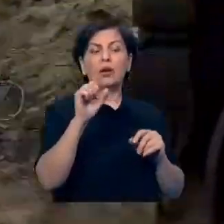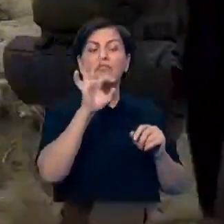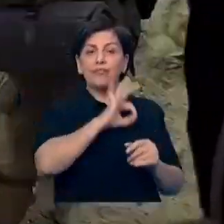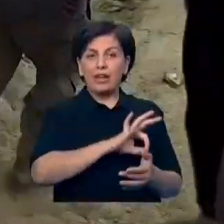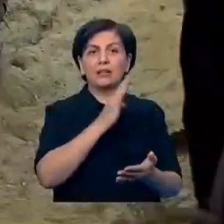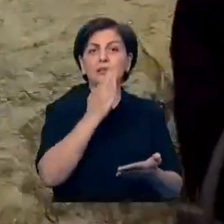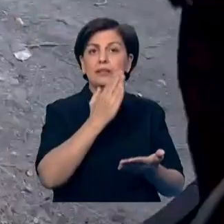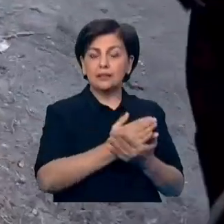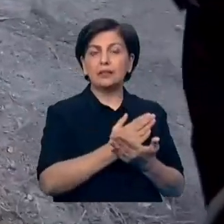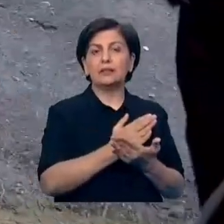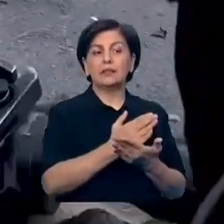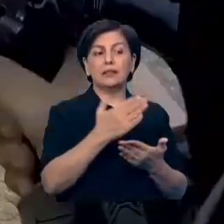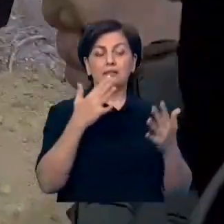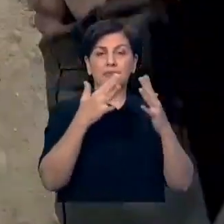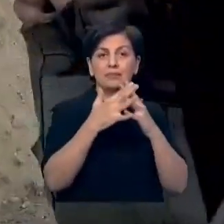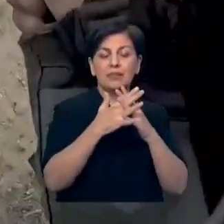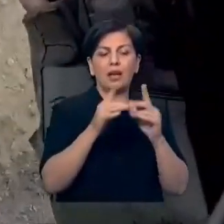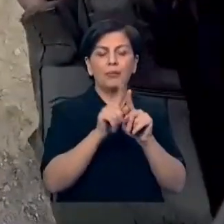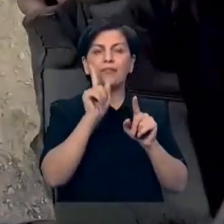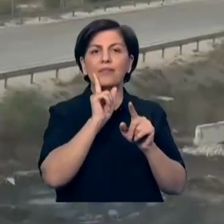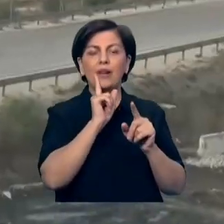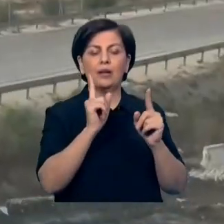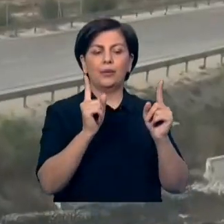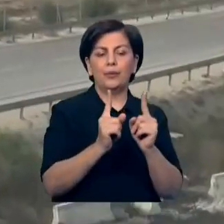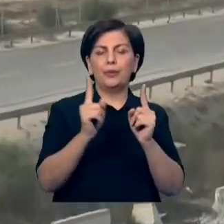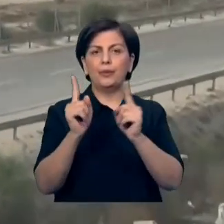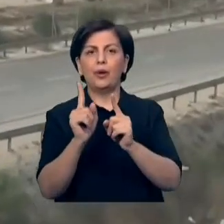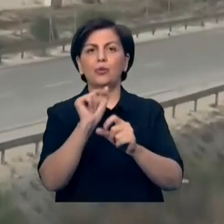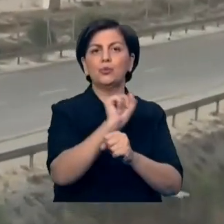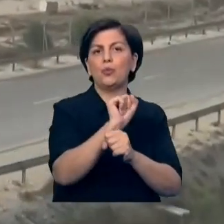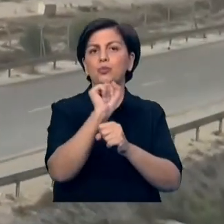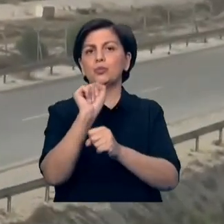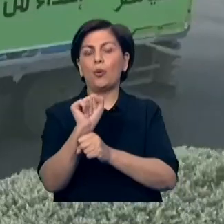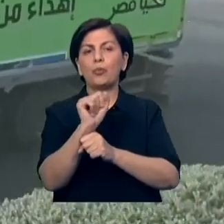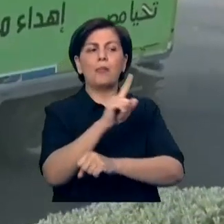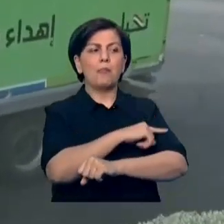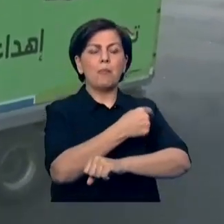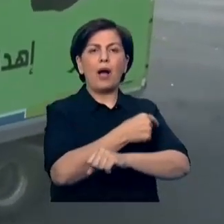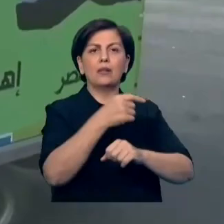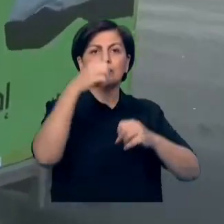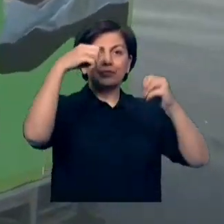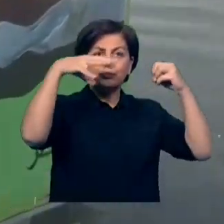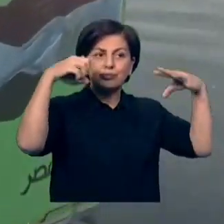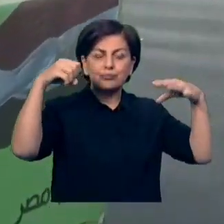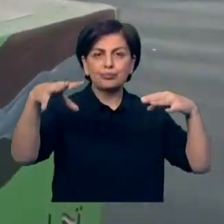Bununla da Həmas döyüşlərdə qısa fasilə, külli miqdarda humanitar yardım, xəstəxanalar